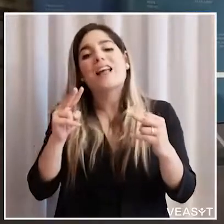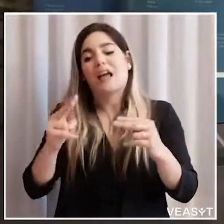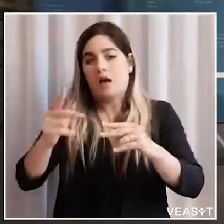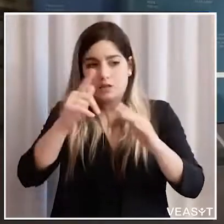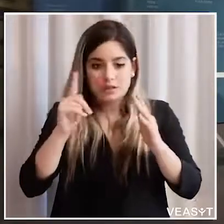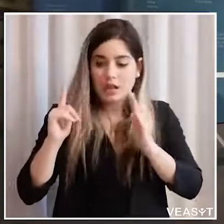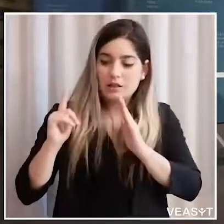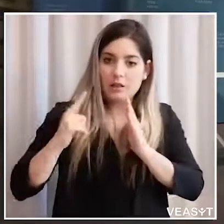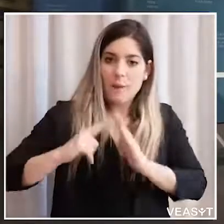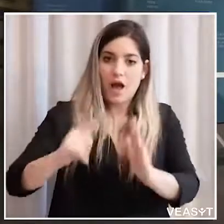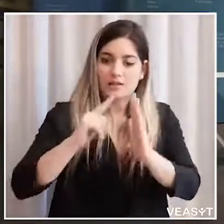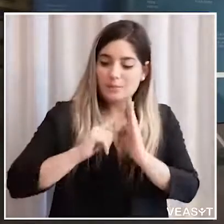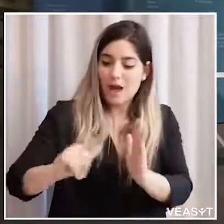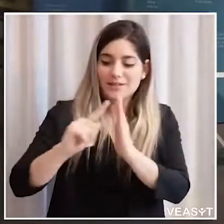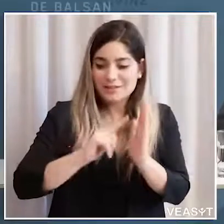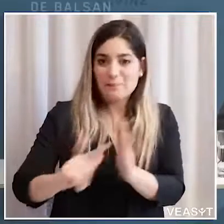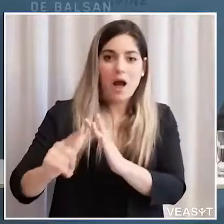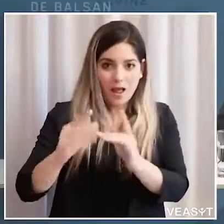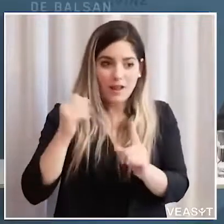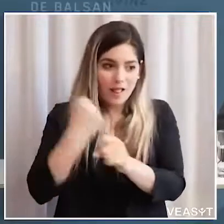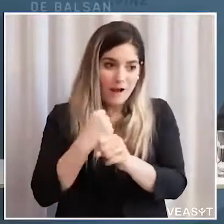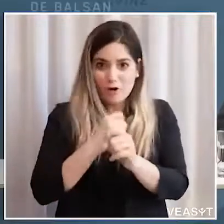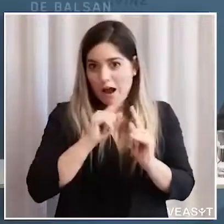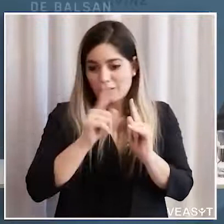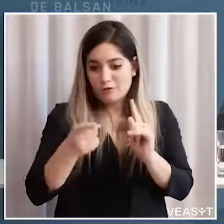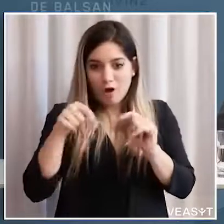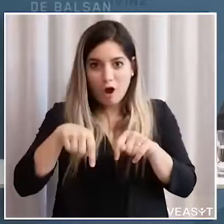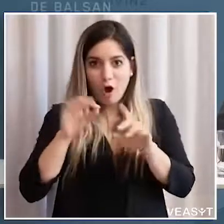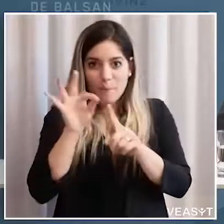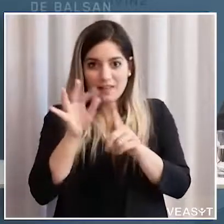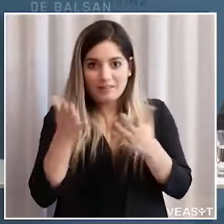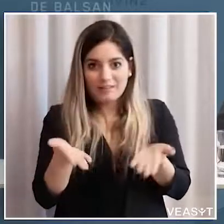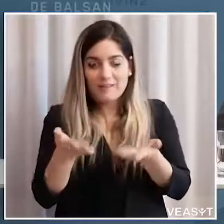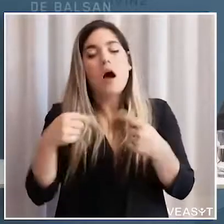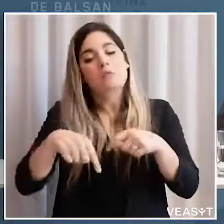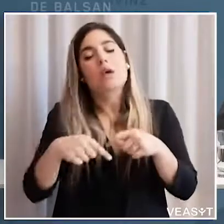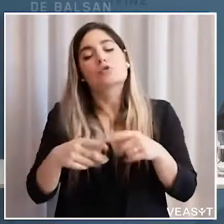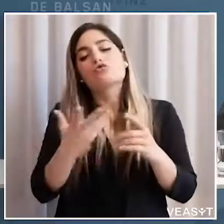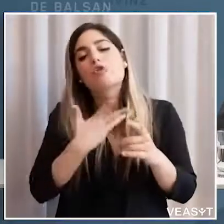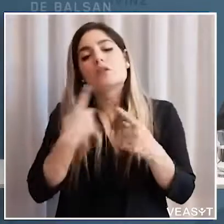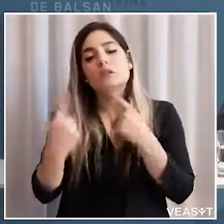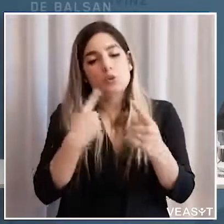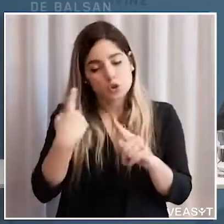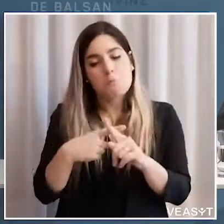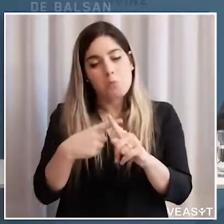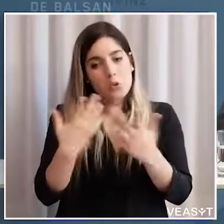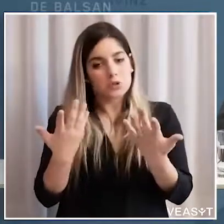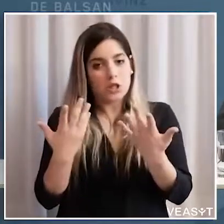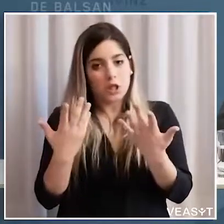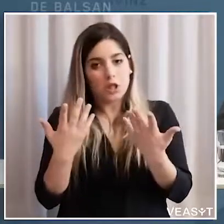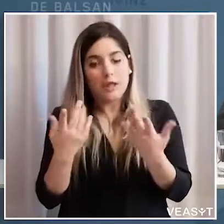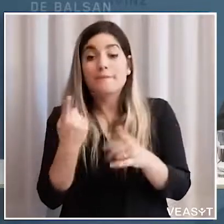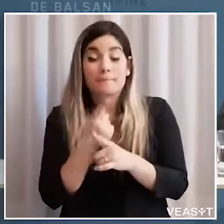provinciale da settimane ha lavorato per questo obiettivo noi siamo riusciti a creare adesso anche una situazione piuttosto